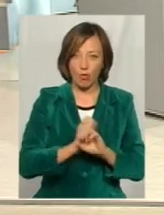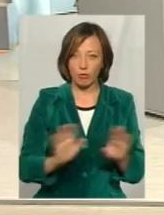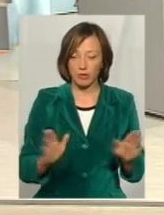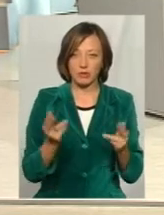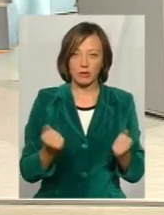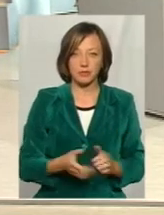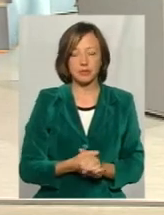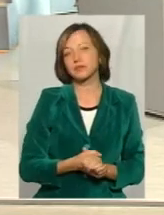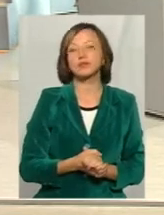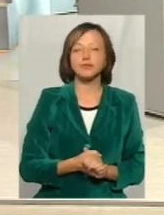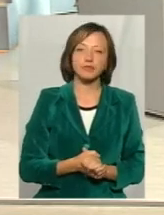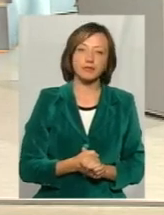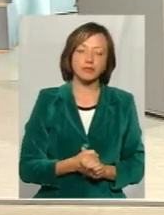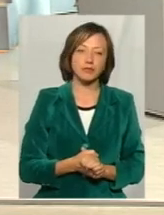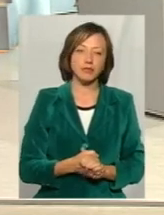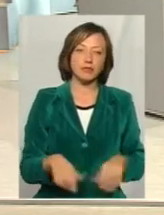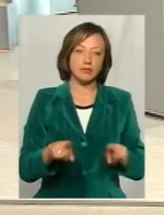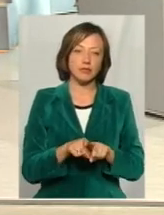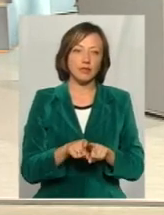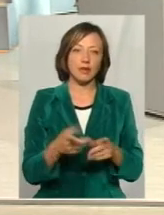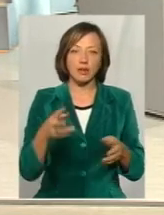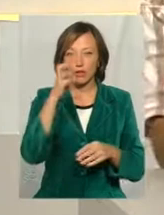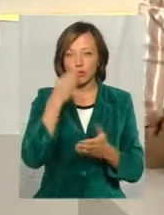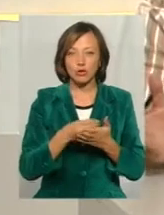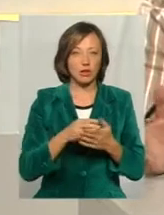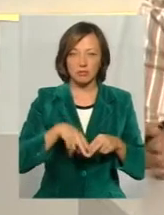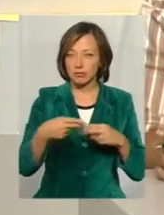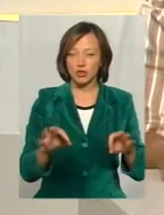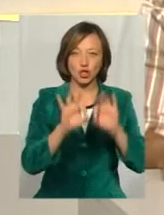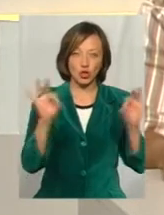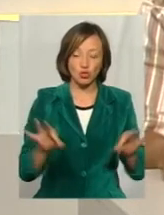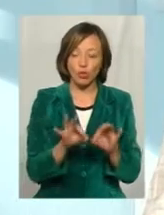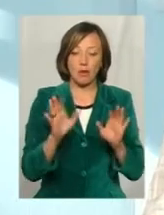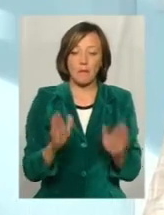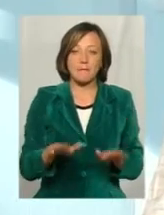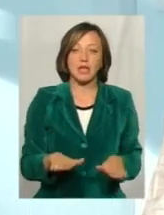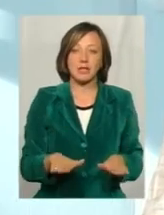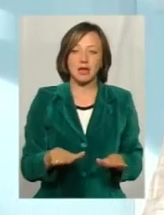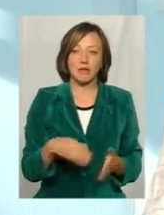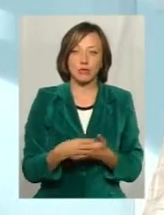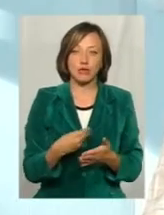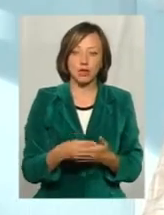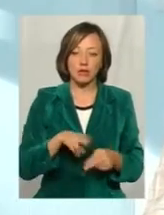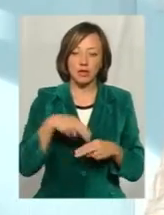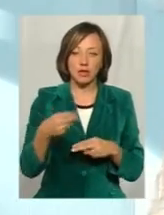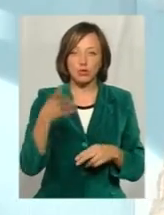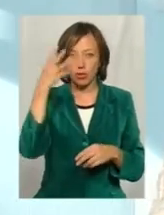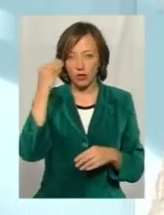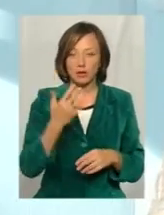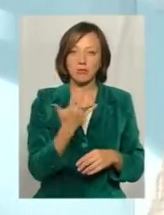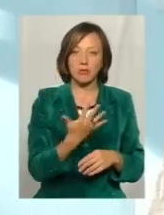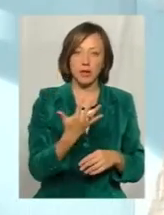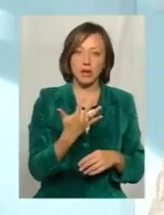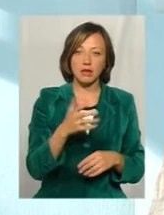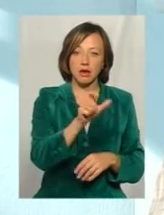що, так би мовити, з держбюджету зараз не відшкодовують нічого? Тобто ми відшкодовуємо з урахуванням